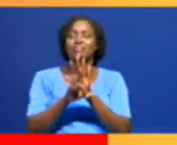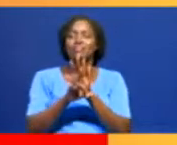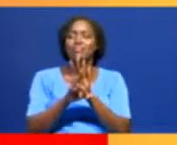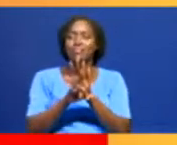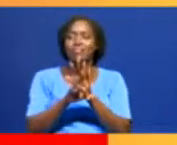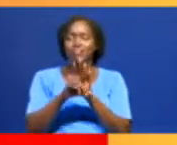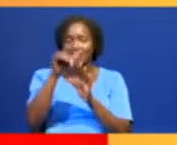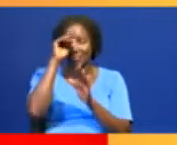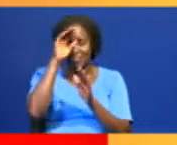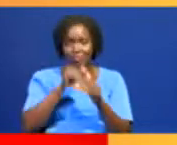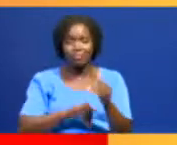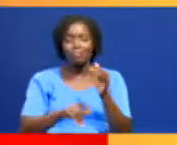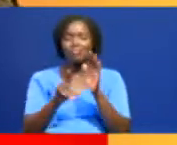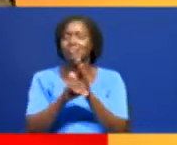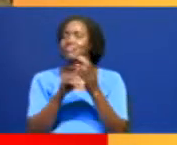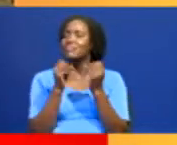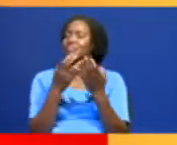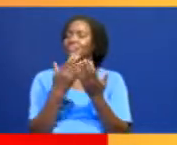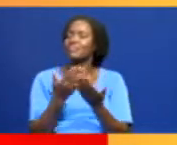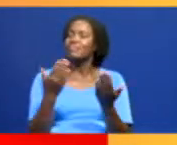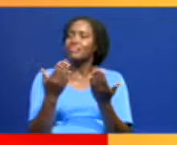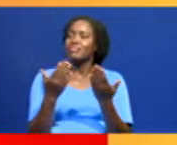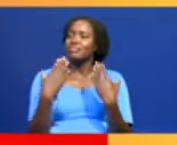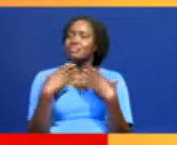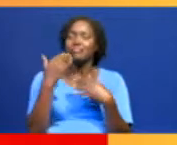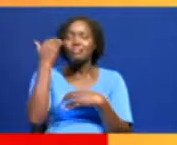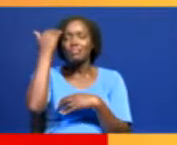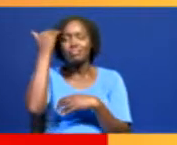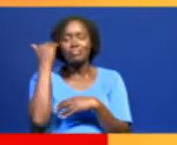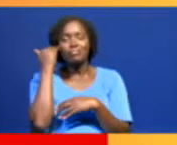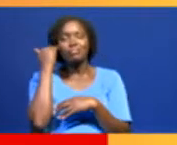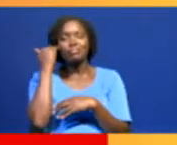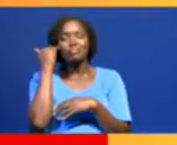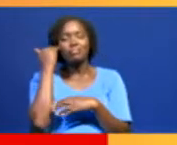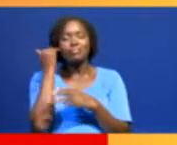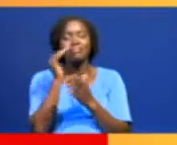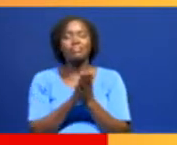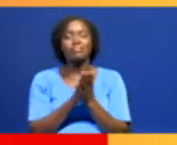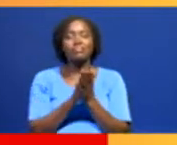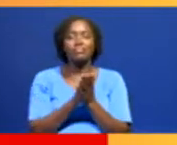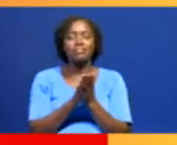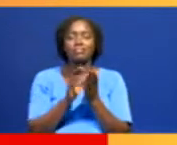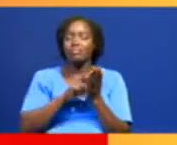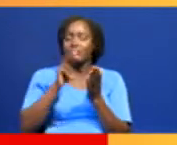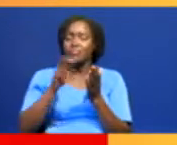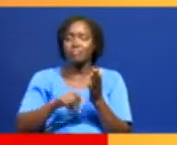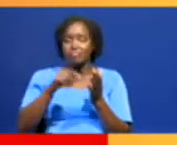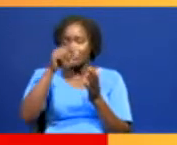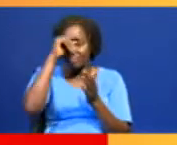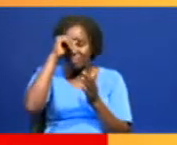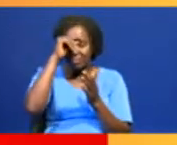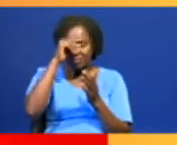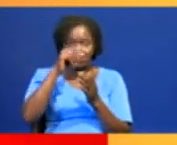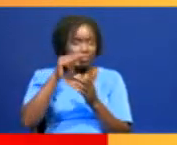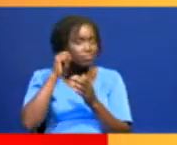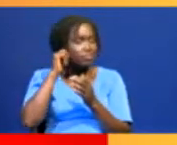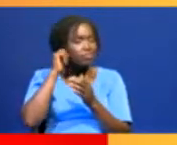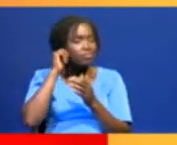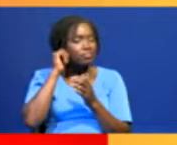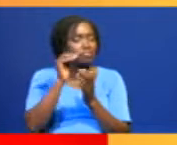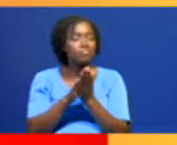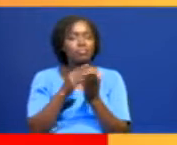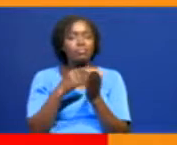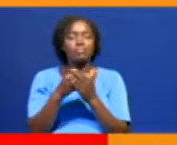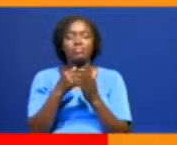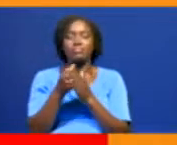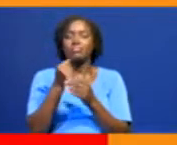imefuata sheria. Vitu mingi sana watu wamepeleka kotini na ikatupiliwa na serikali ikafuatilia. Finance Act tunapokuwa sasa hivi